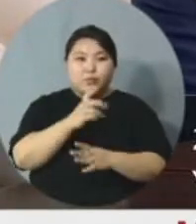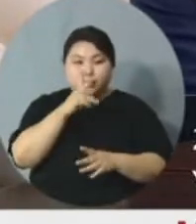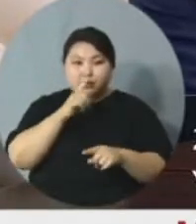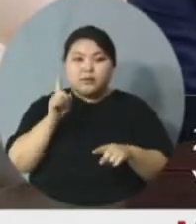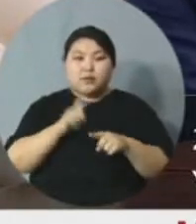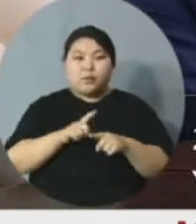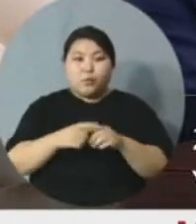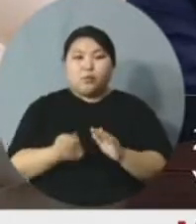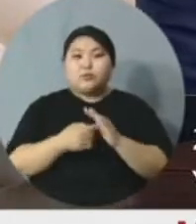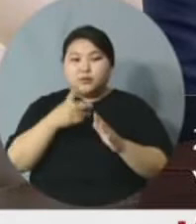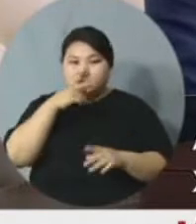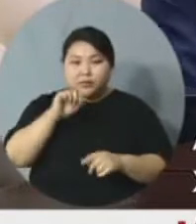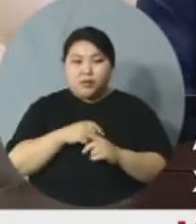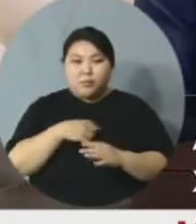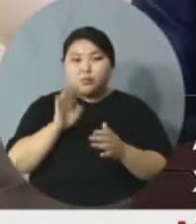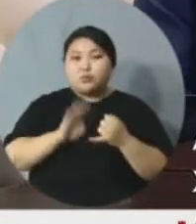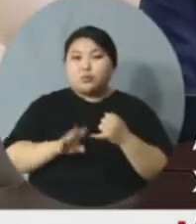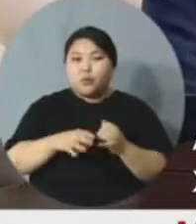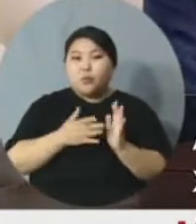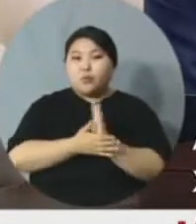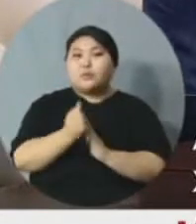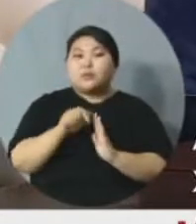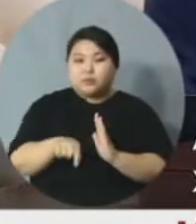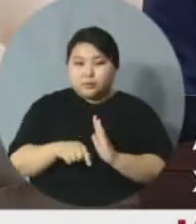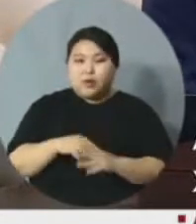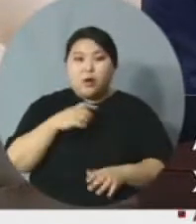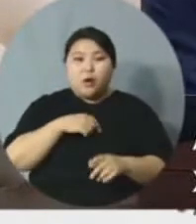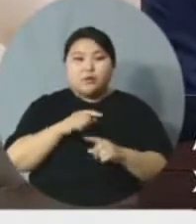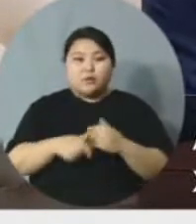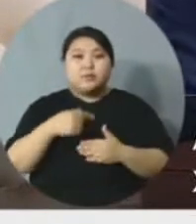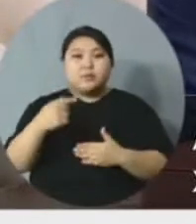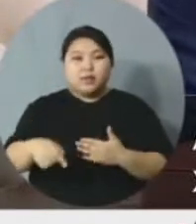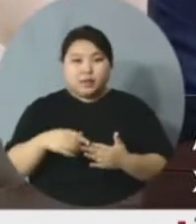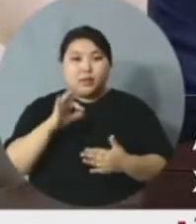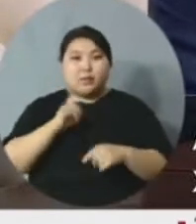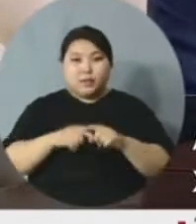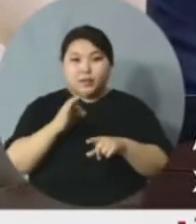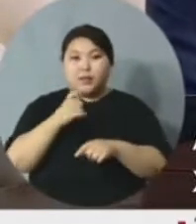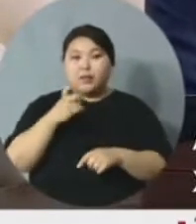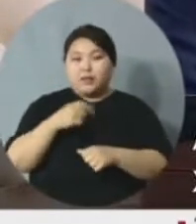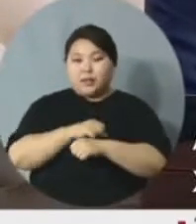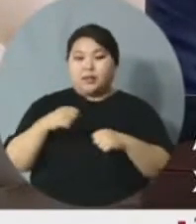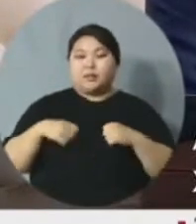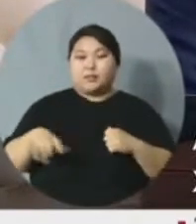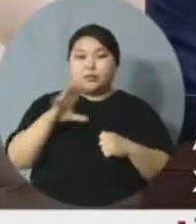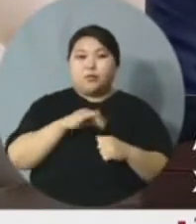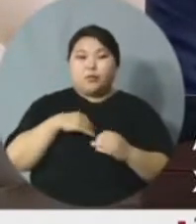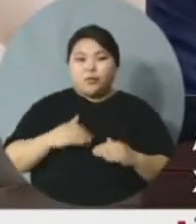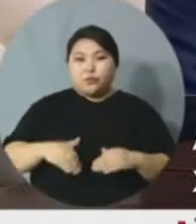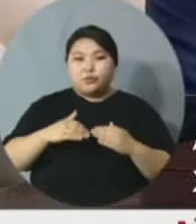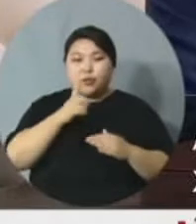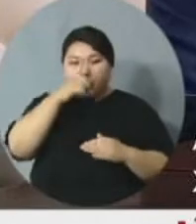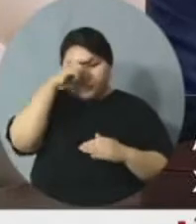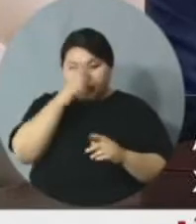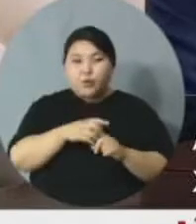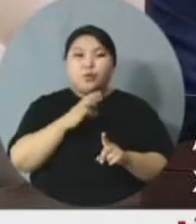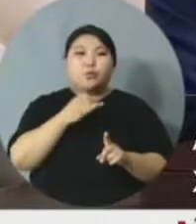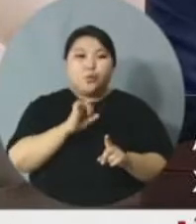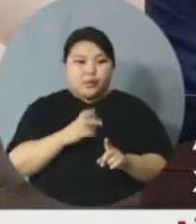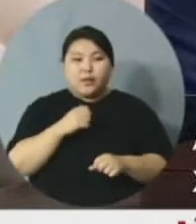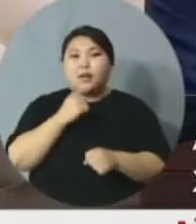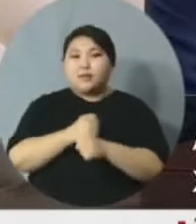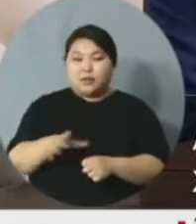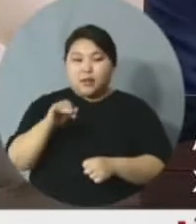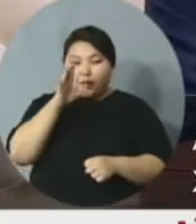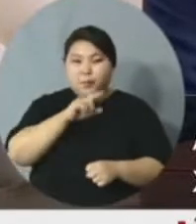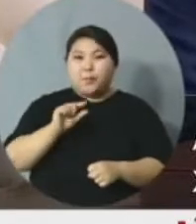урамшуул цалингууд нь үндсэн цалин гин өгцөн өгж авах хэрэгтэй гэсэн. Тэр үнэ цаг юугийн ард түмэнд үйлчилдэг энгийн үйлч сөүлэгч ажилчид өнөд